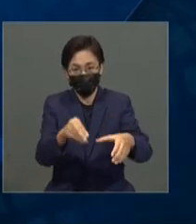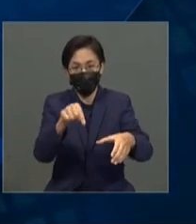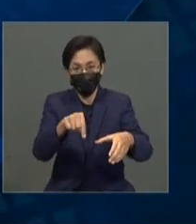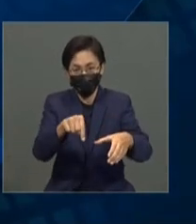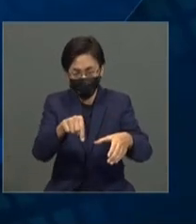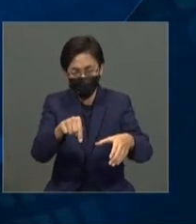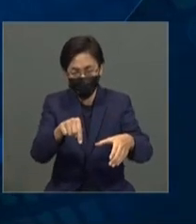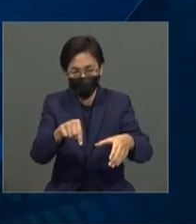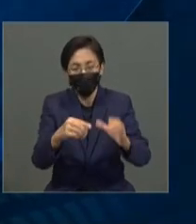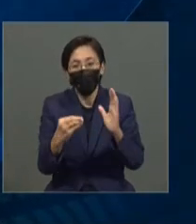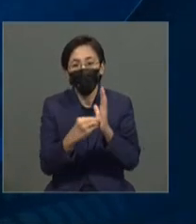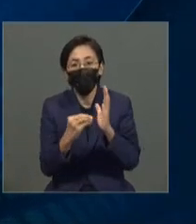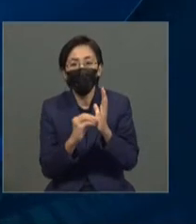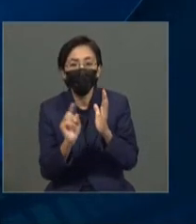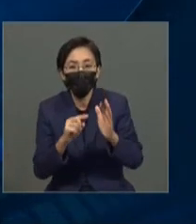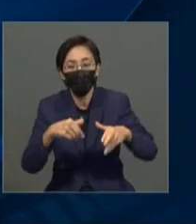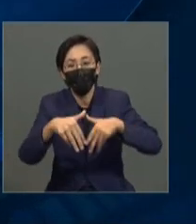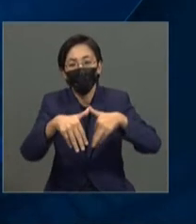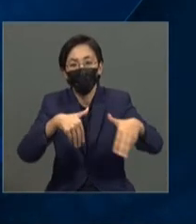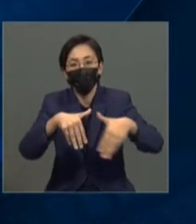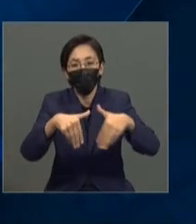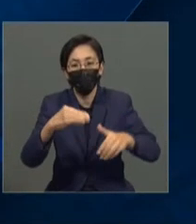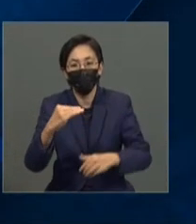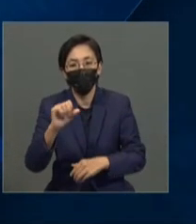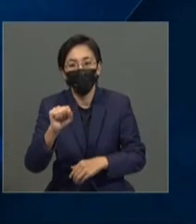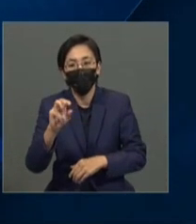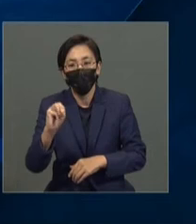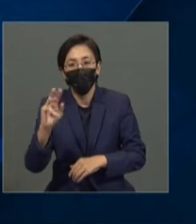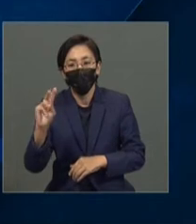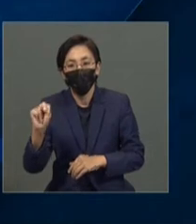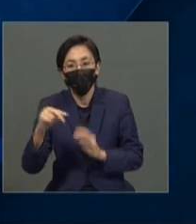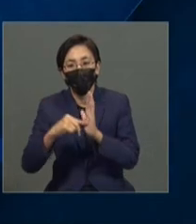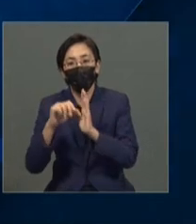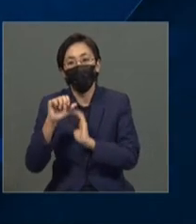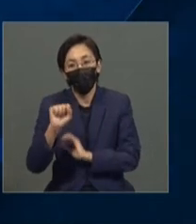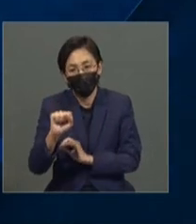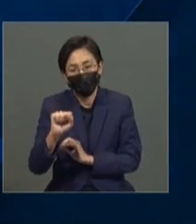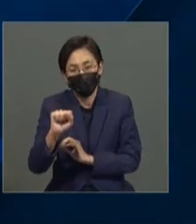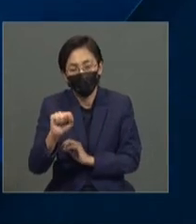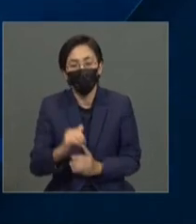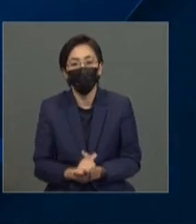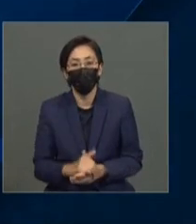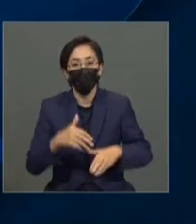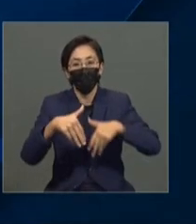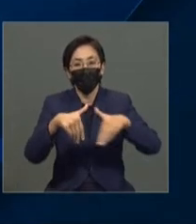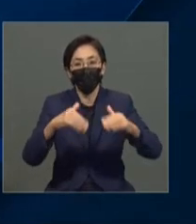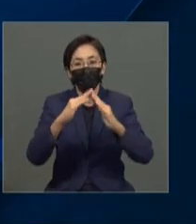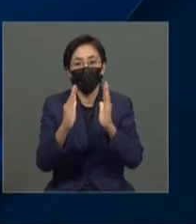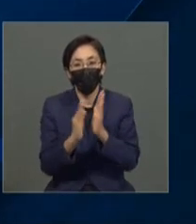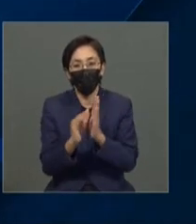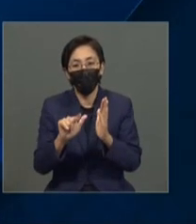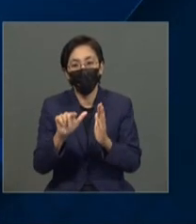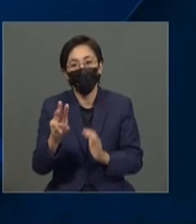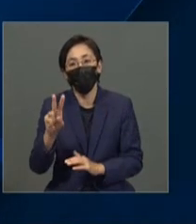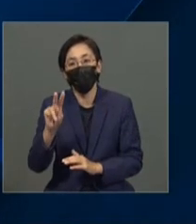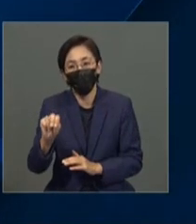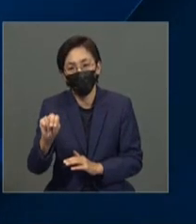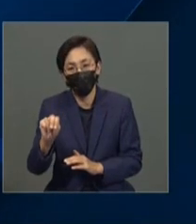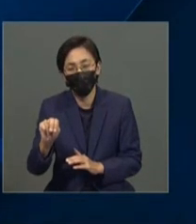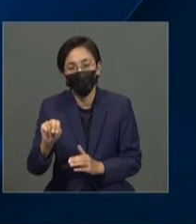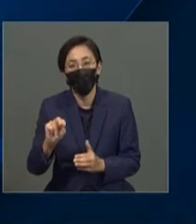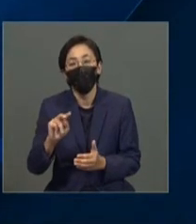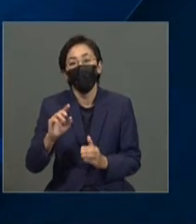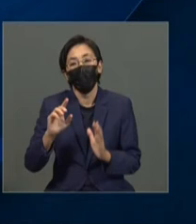ตอนนี้จะอยู่ที่ชุมชนสมนัสเขตป้อมปราบศัตรูพ่ายชุมชนวัดยวนคลองลำปักเขต